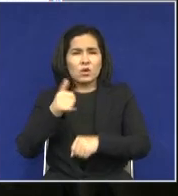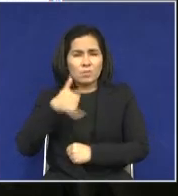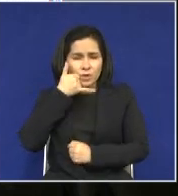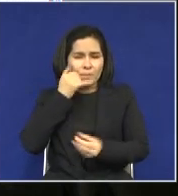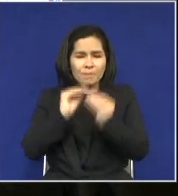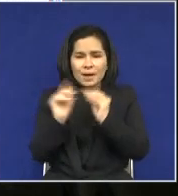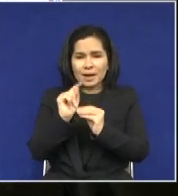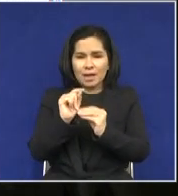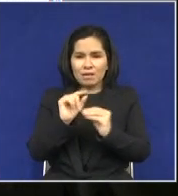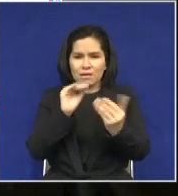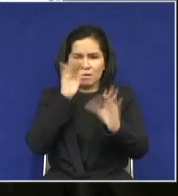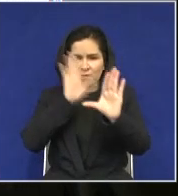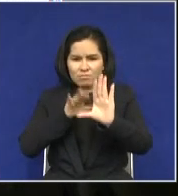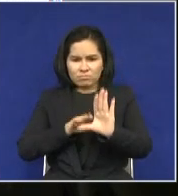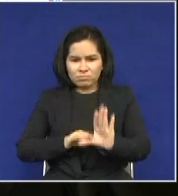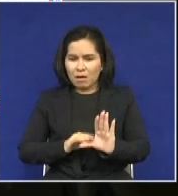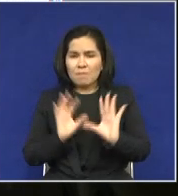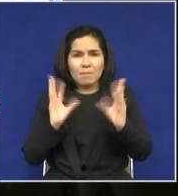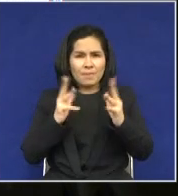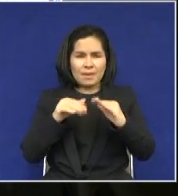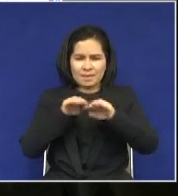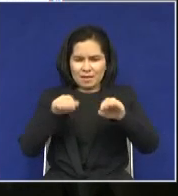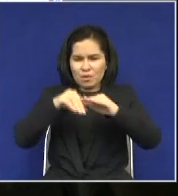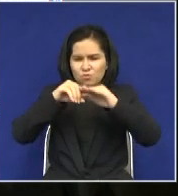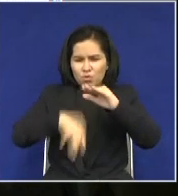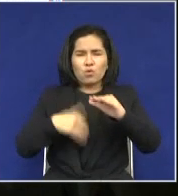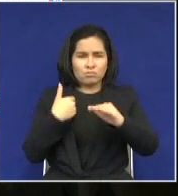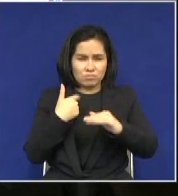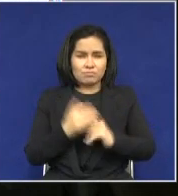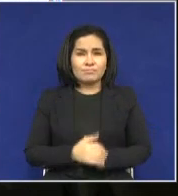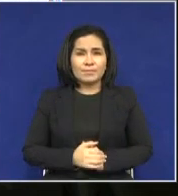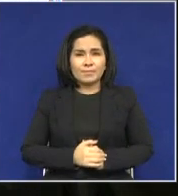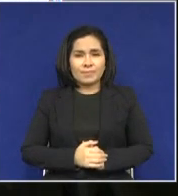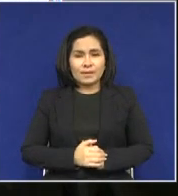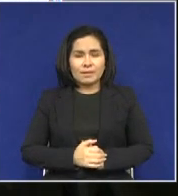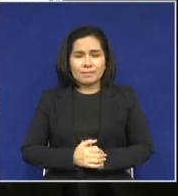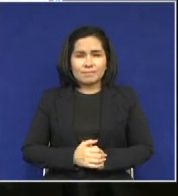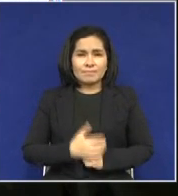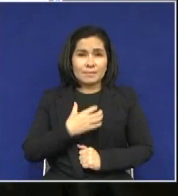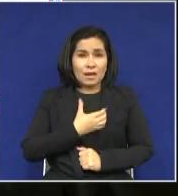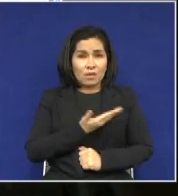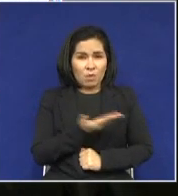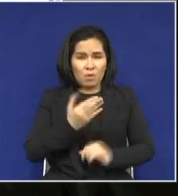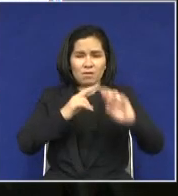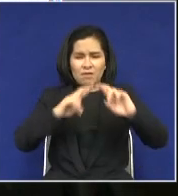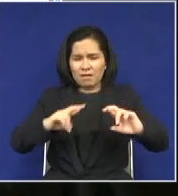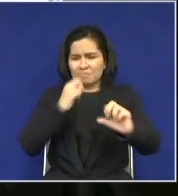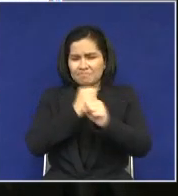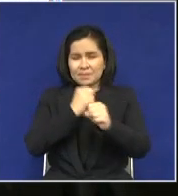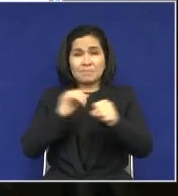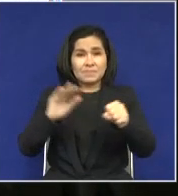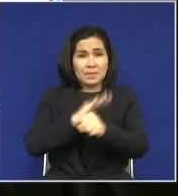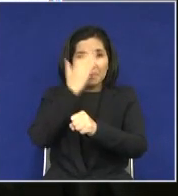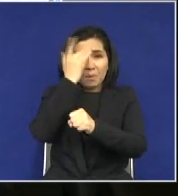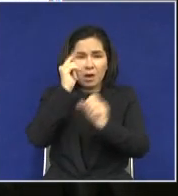ถือว่าตกเกณฑ์เนี่ยไปค่อนข้างเยอะซึ่งตรงนี้ก็อย่างที่เรียนก็คือว่าตรงนี้อาจจะเป็นสาระสำคัญในบางประการที่เกี่ยวข้องกับเรื่องของการ